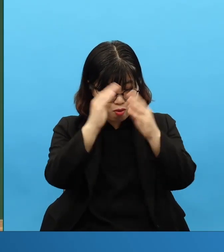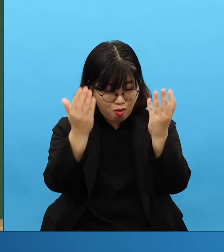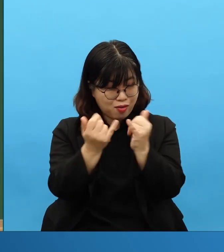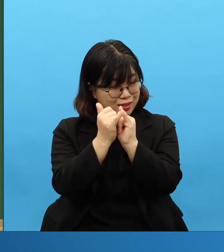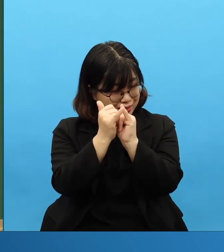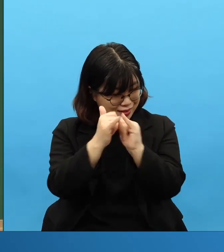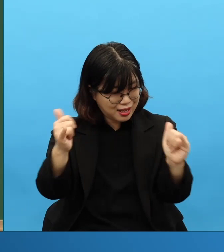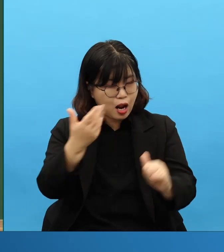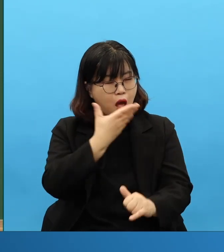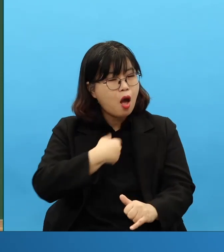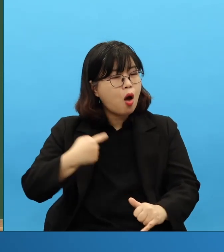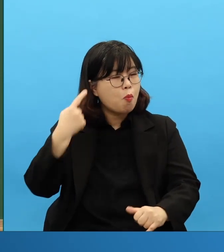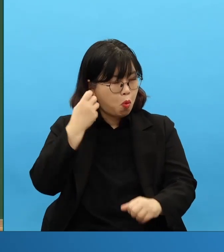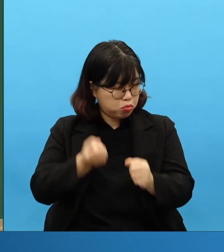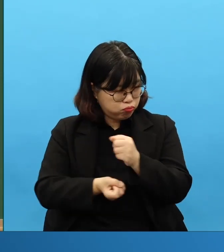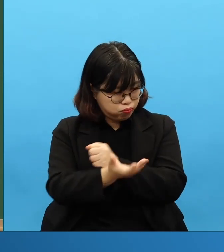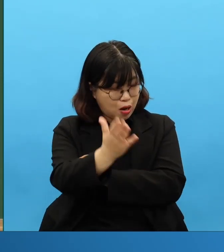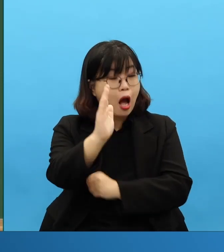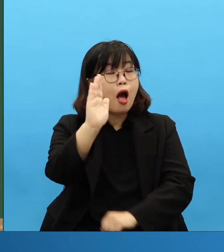복음을 듣게 될 것이다.